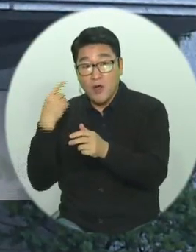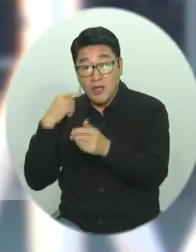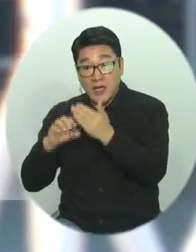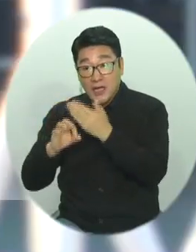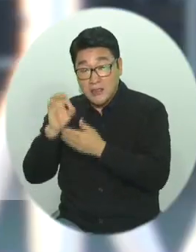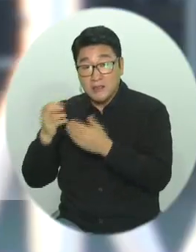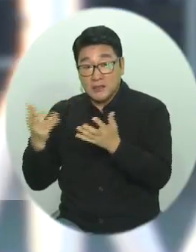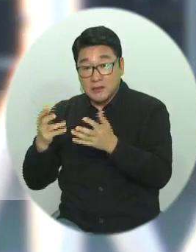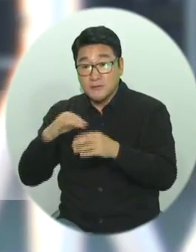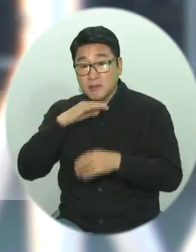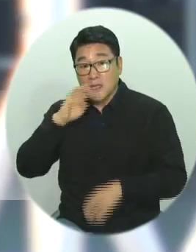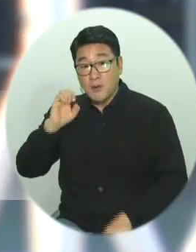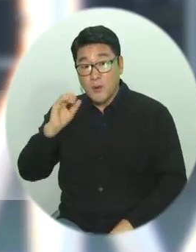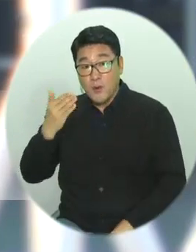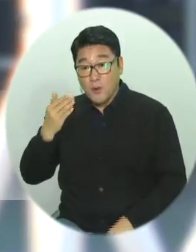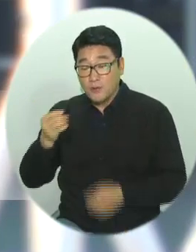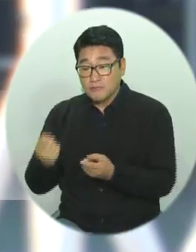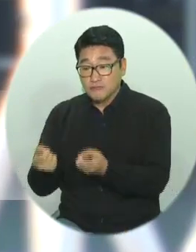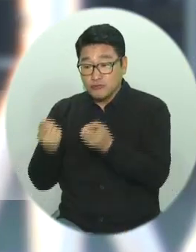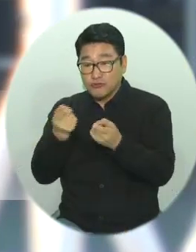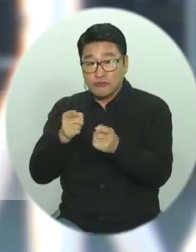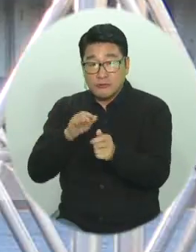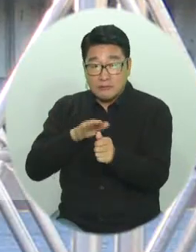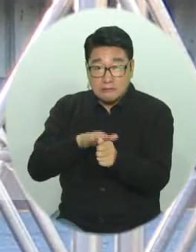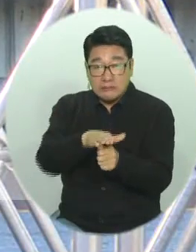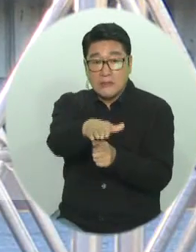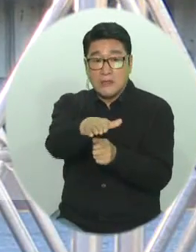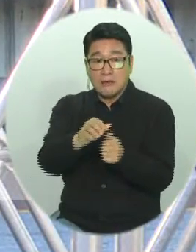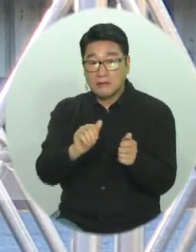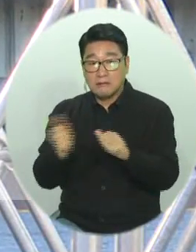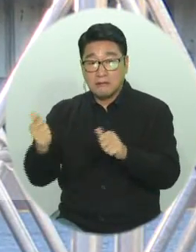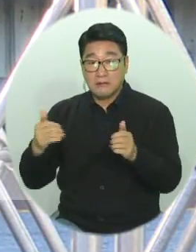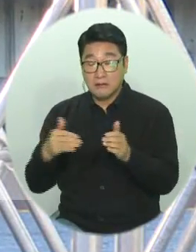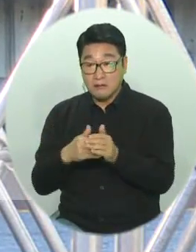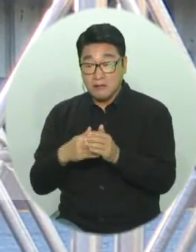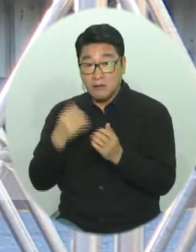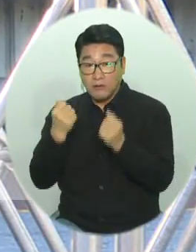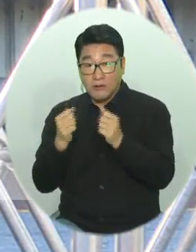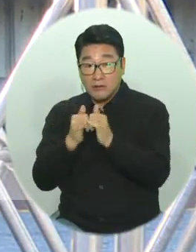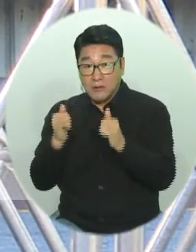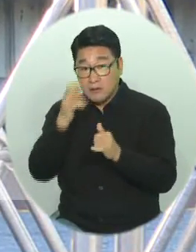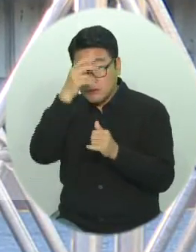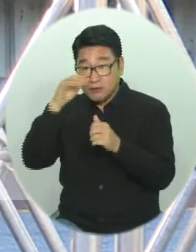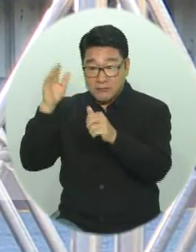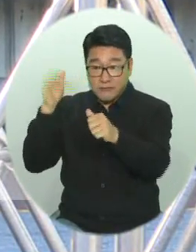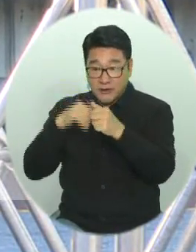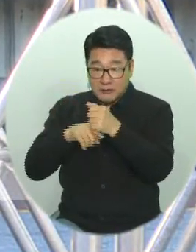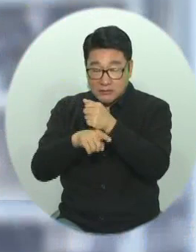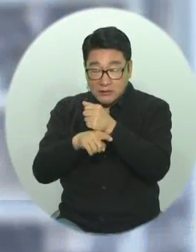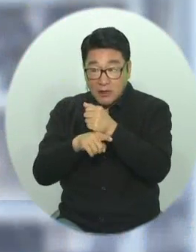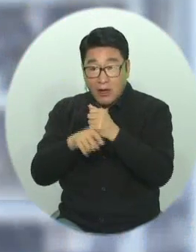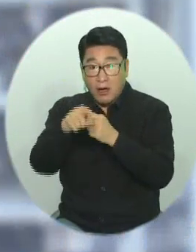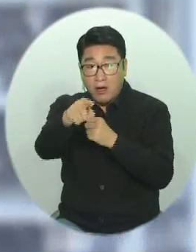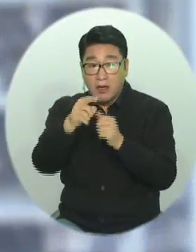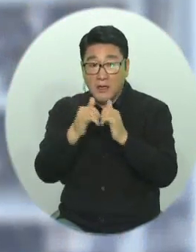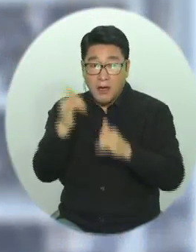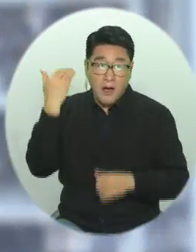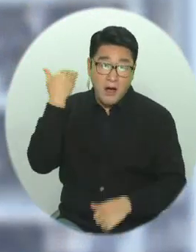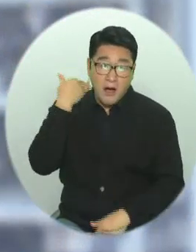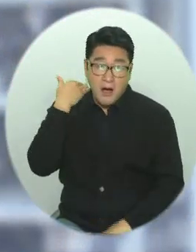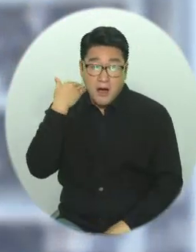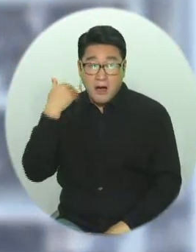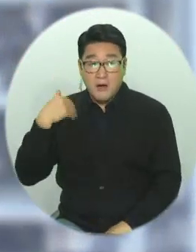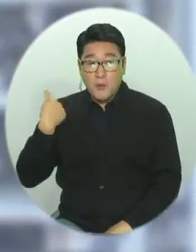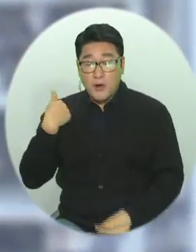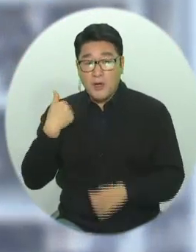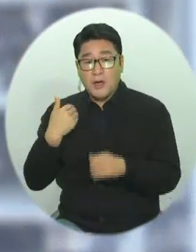노동자 49살 이모 씨가 지게차에 깔려 숨졌습니다. 지게차 운전자는 경찰 조사에서 앞에 사람이 있는지 모르고